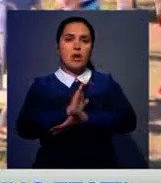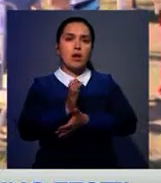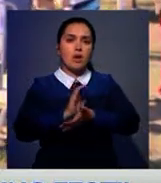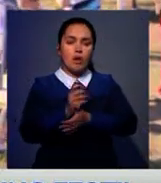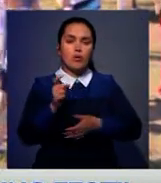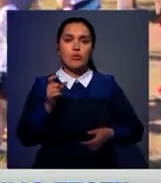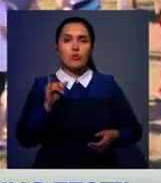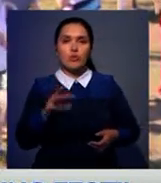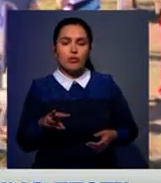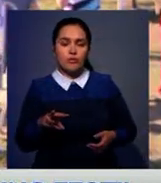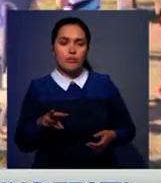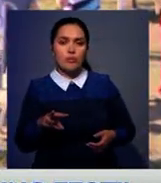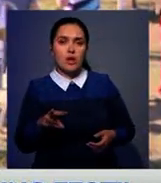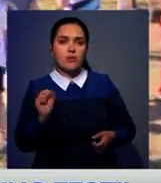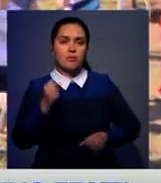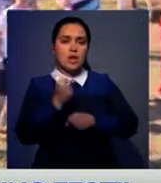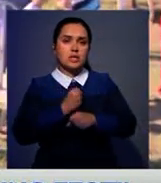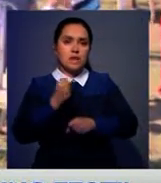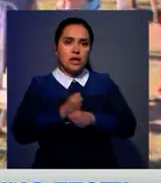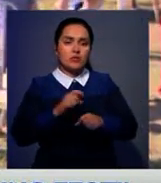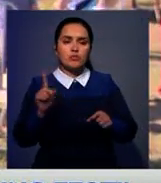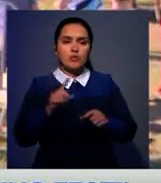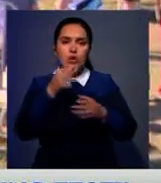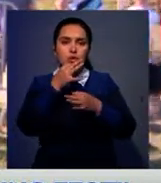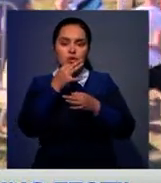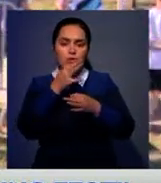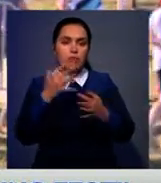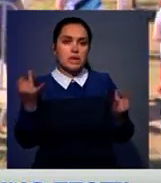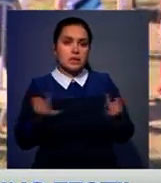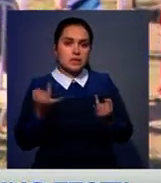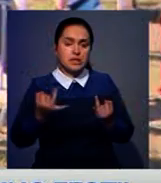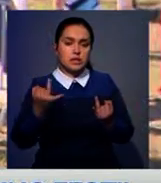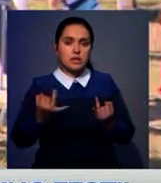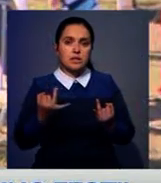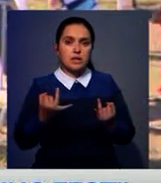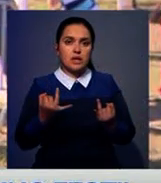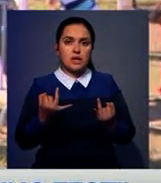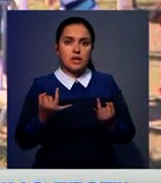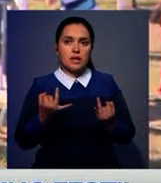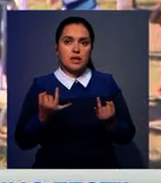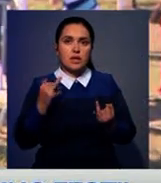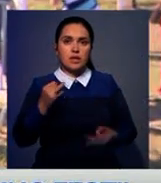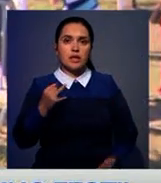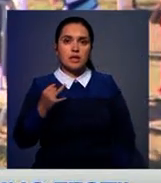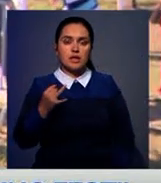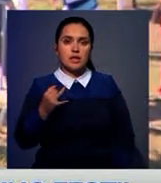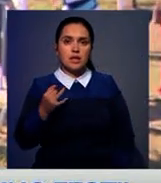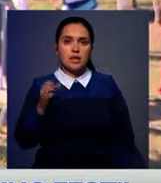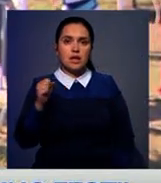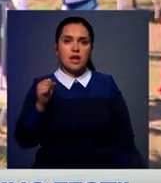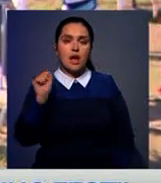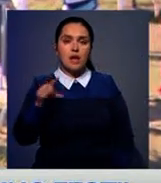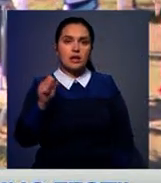там, выткать полотна, убранство для юрты, да, с мастерицами-умелицами. И самый интересный аймак – это